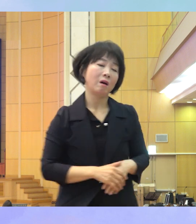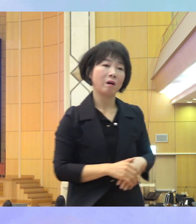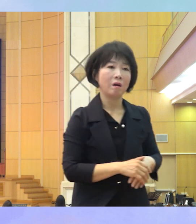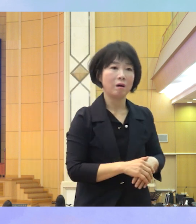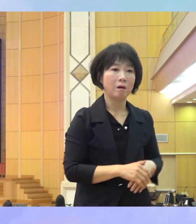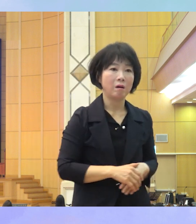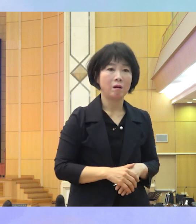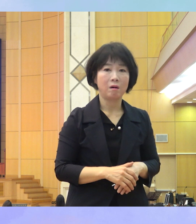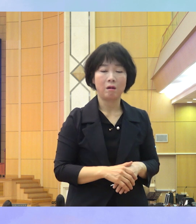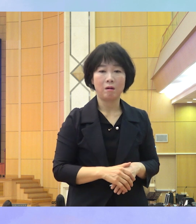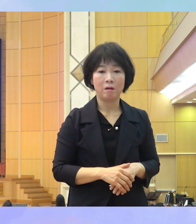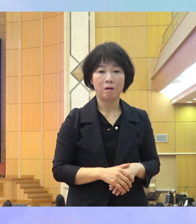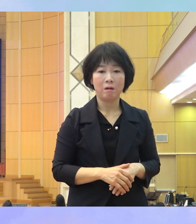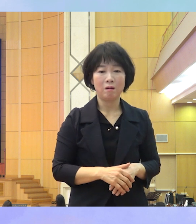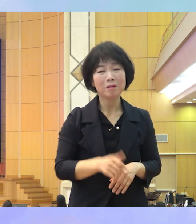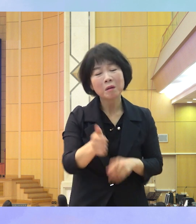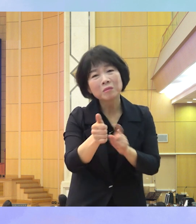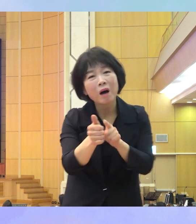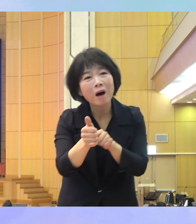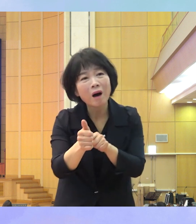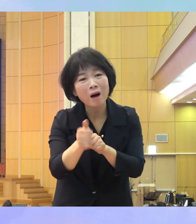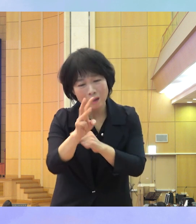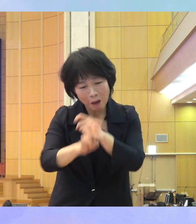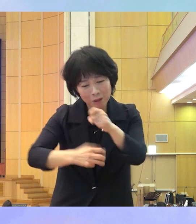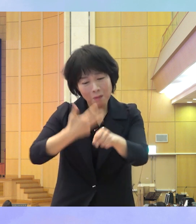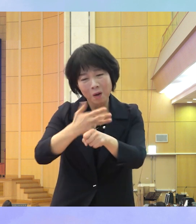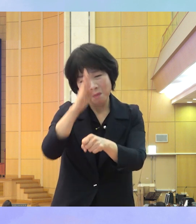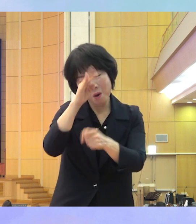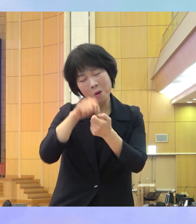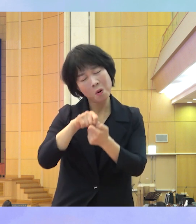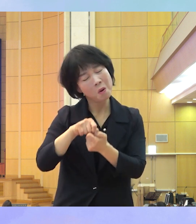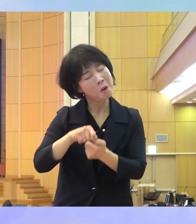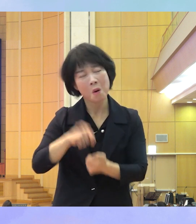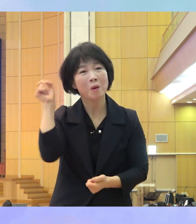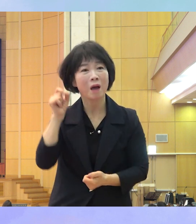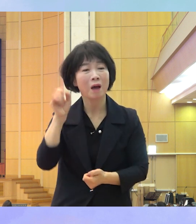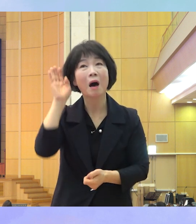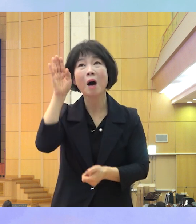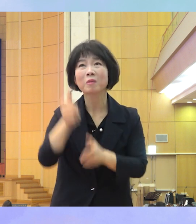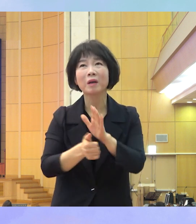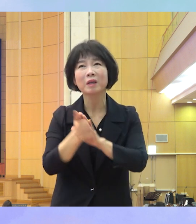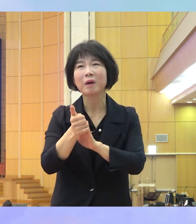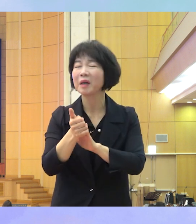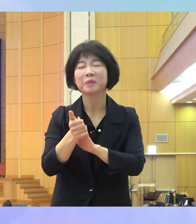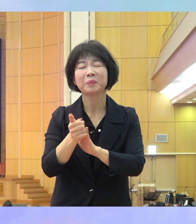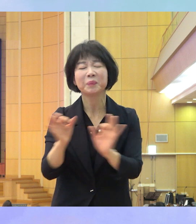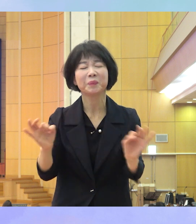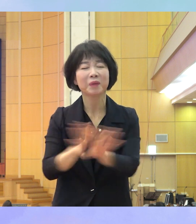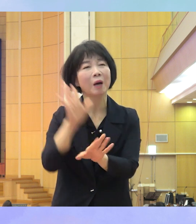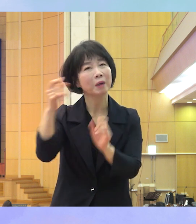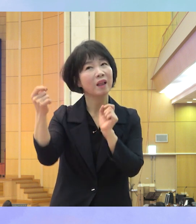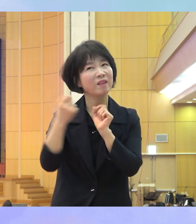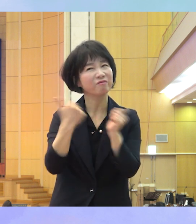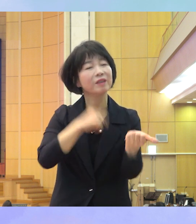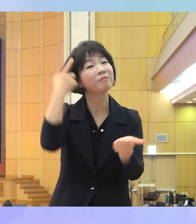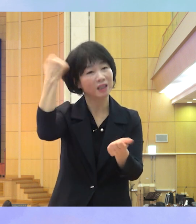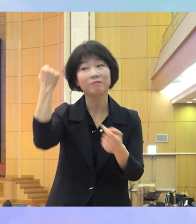사람 정말 이제 희망이 없어. 이제는 죽을 거다.